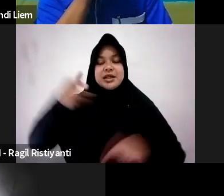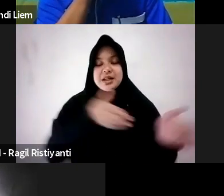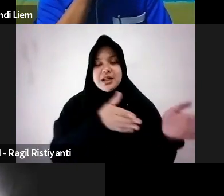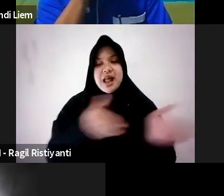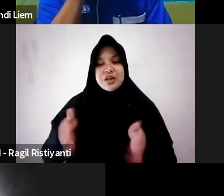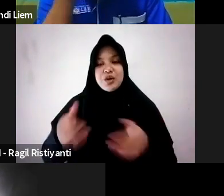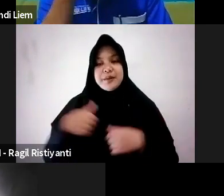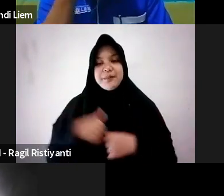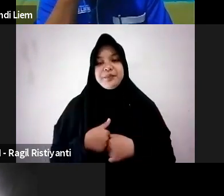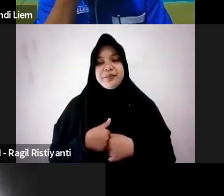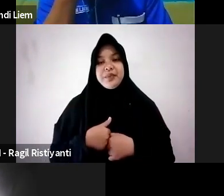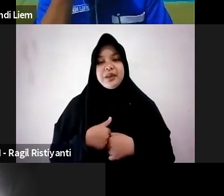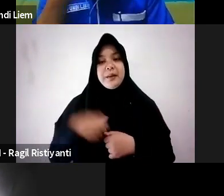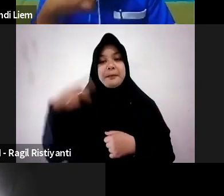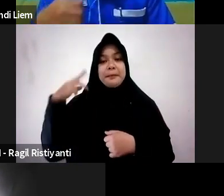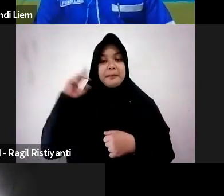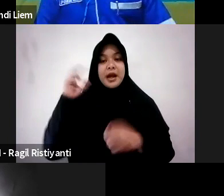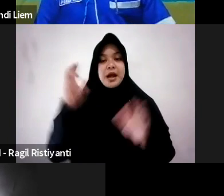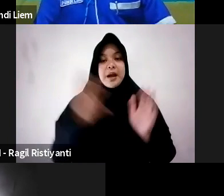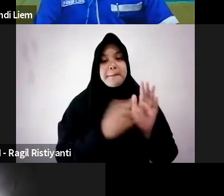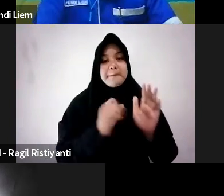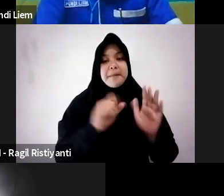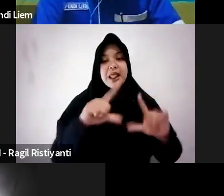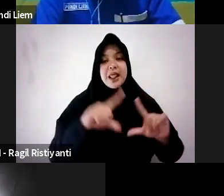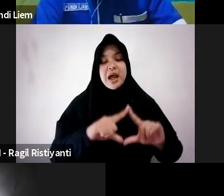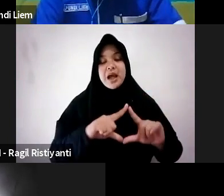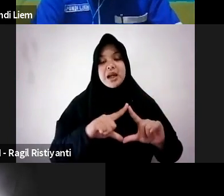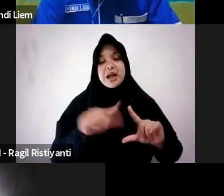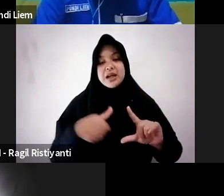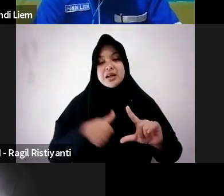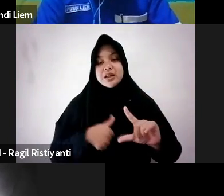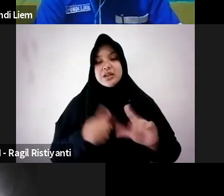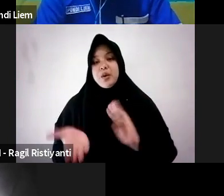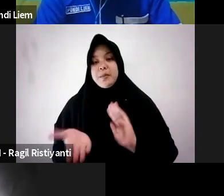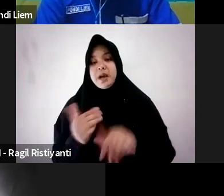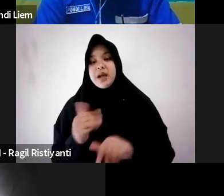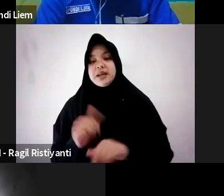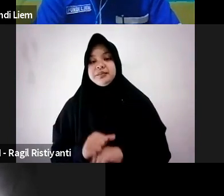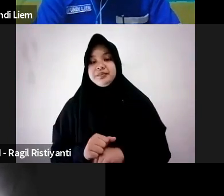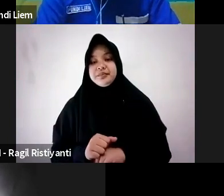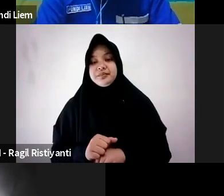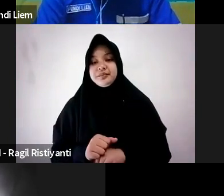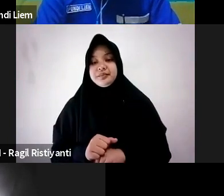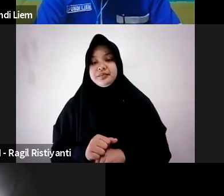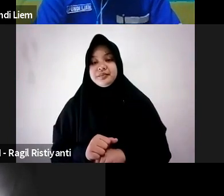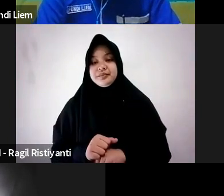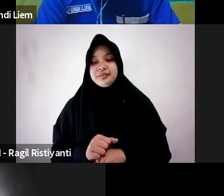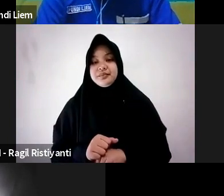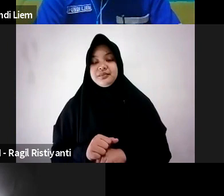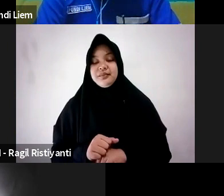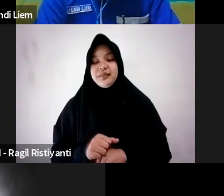Mbak Mila yang akan apa membagikan terkait rencana